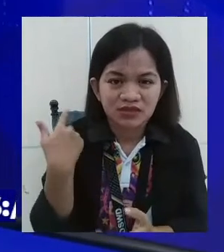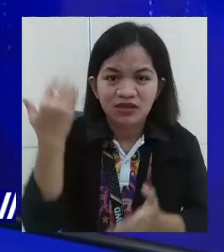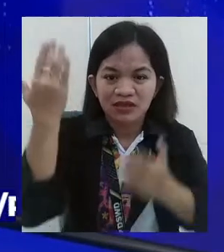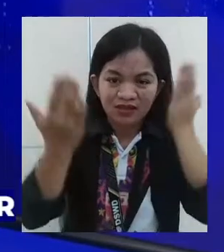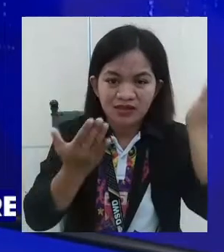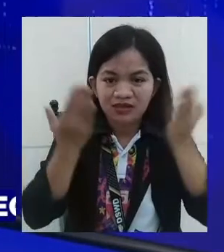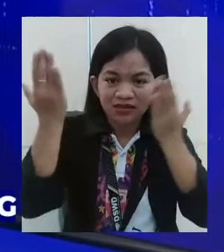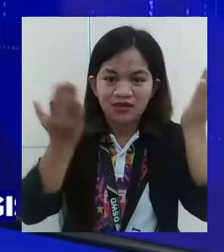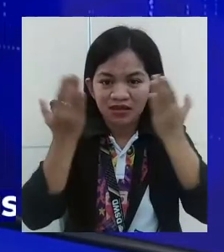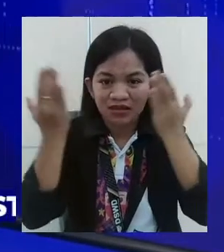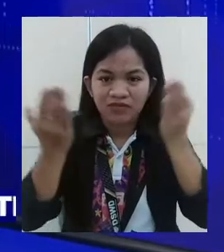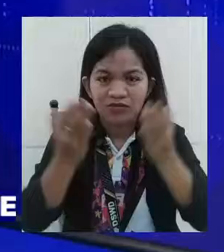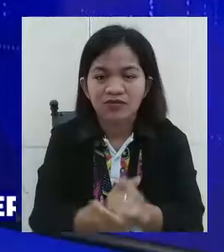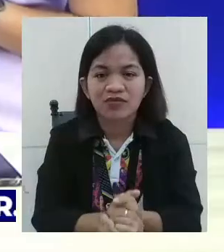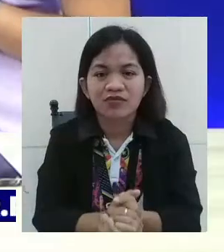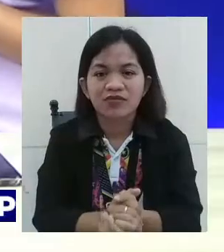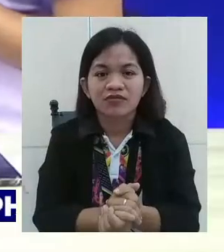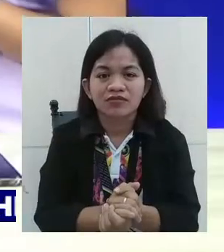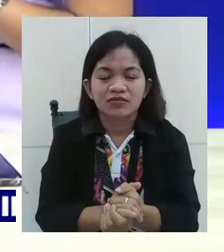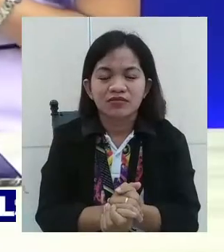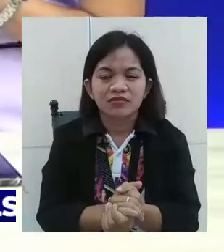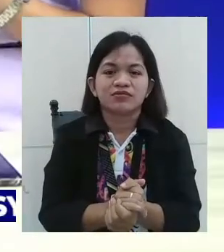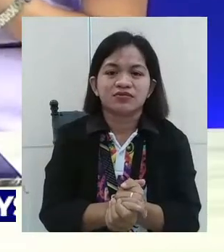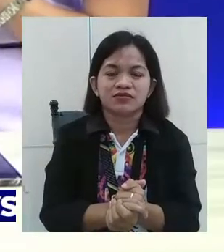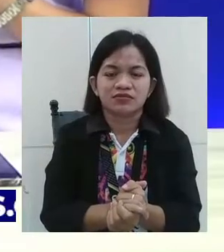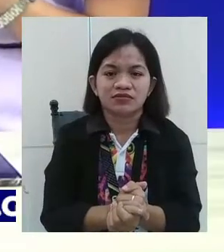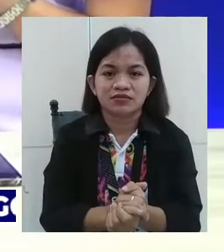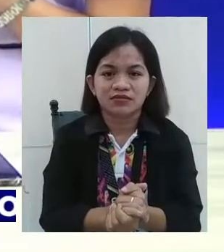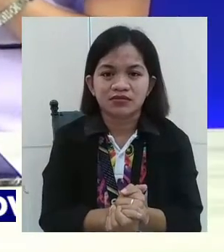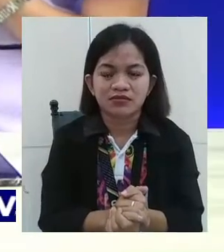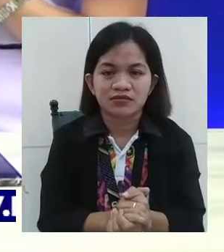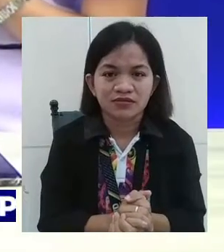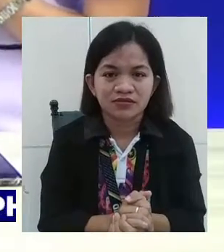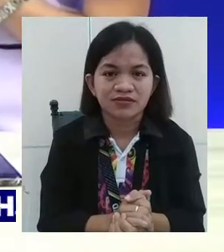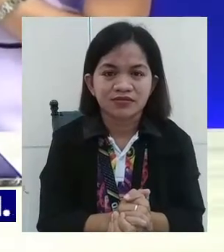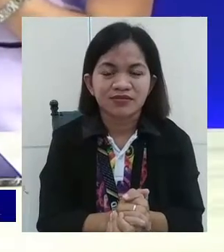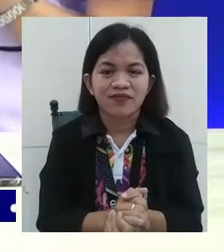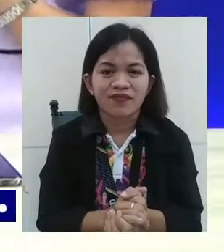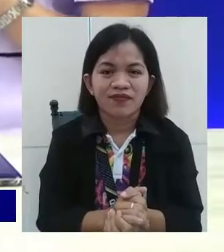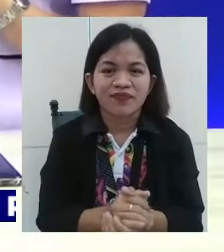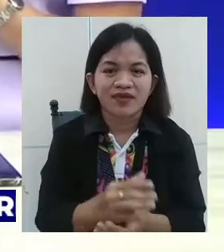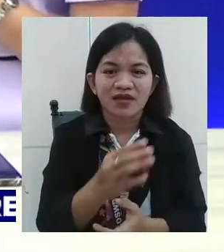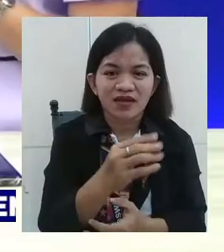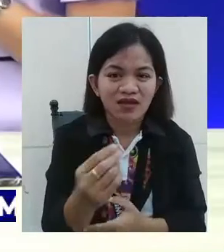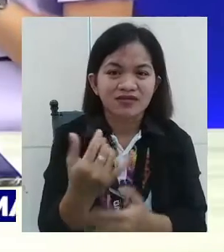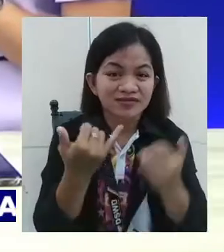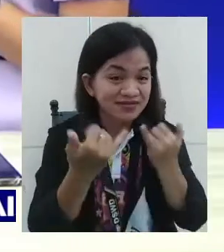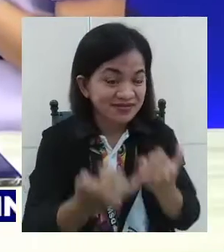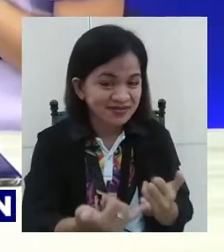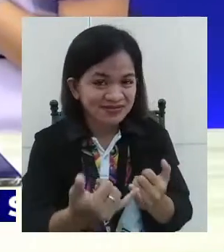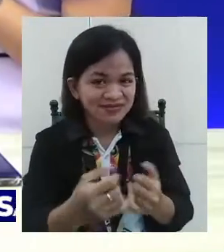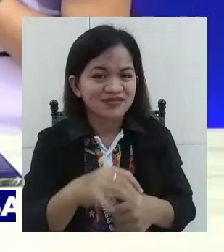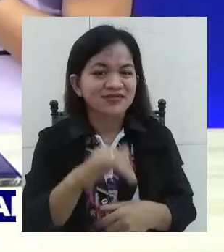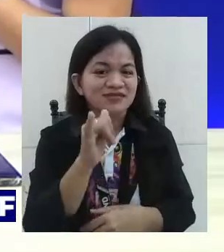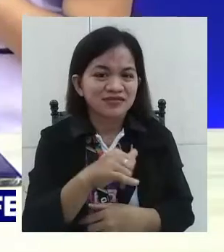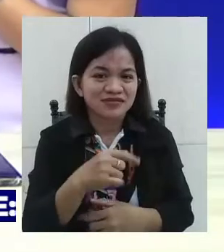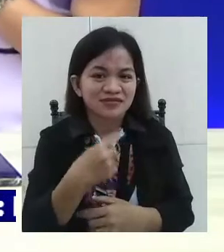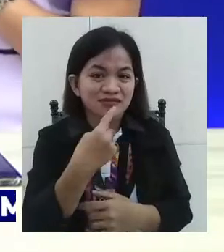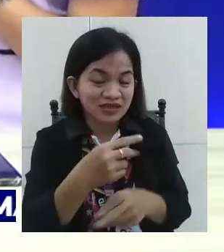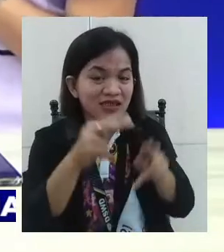din mapatronize din yon. So yun po no, na ano naman natin, na emphasize natin yung needs nga